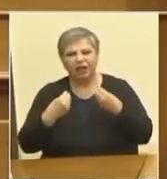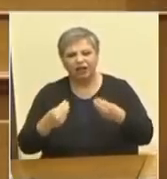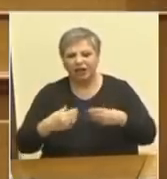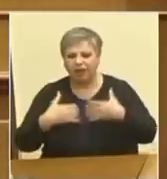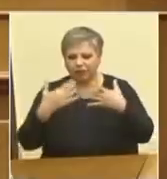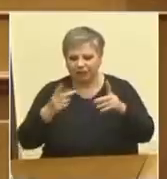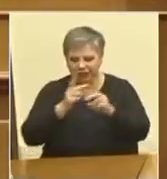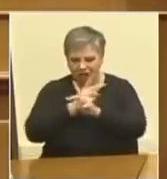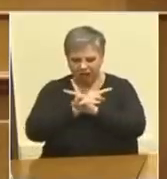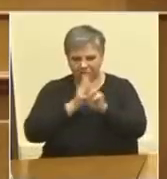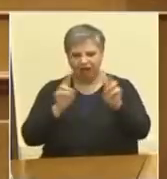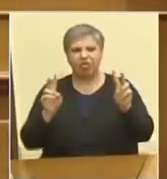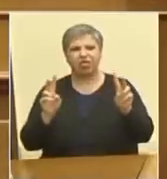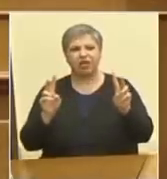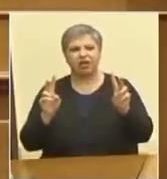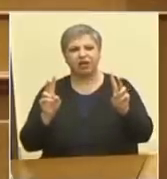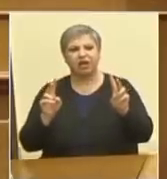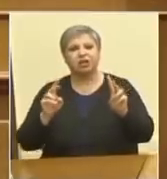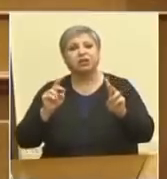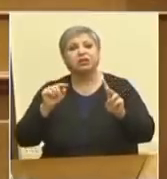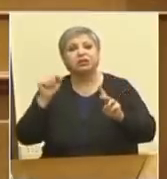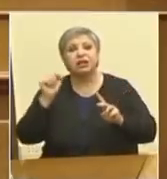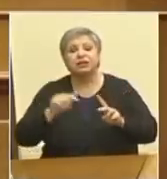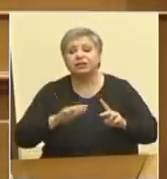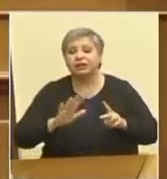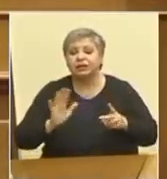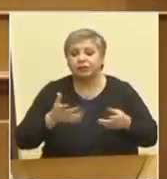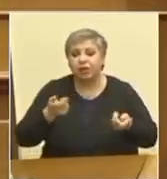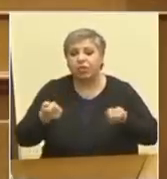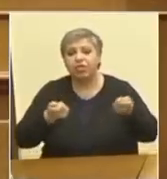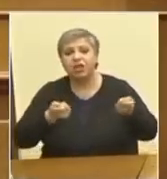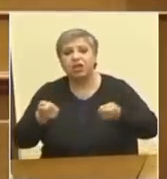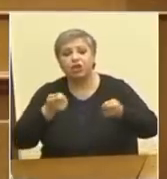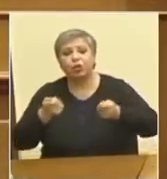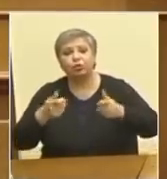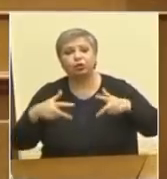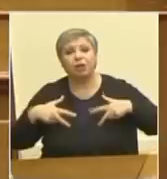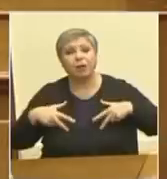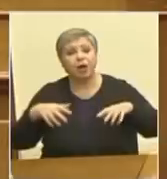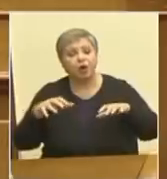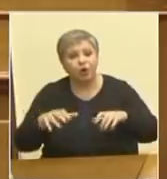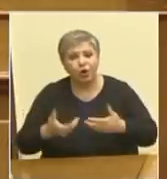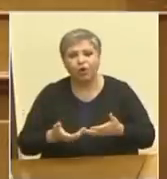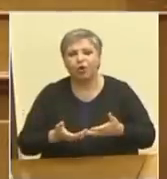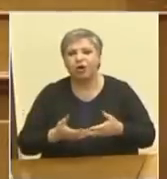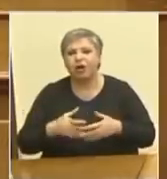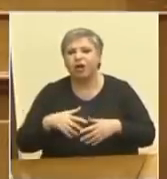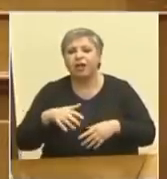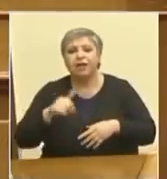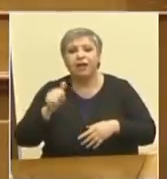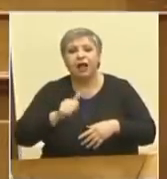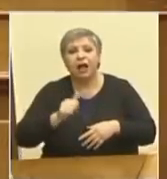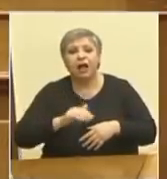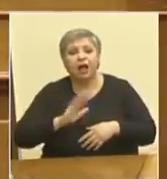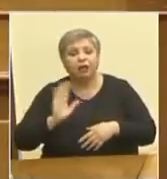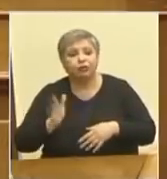καθαρά και ότι, εν πάση περιπτώσει, αν οδηγούσαμε τη χώρα στη σύγκρουση και στην έξοδο από το ευρώ,